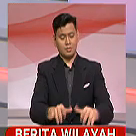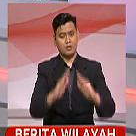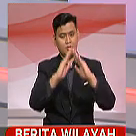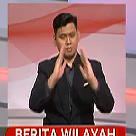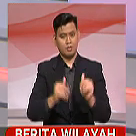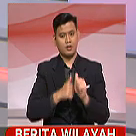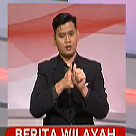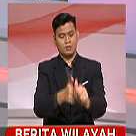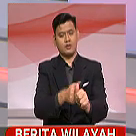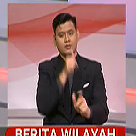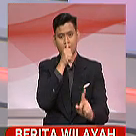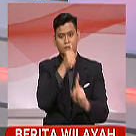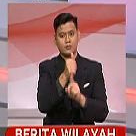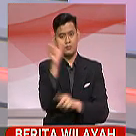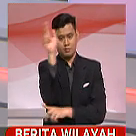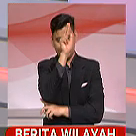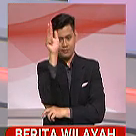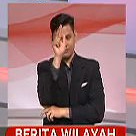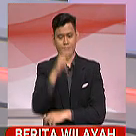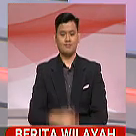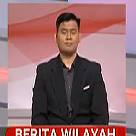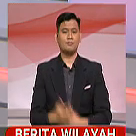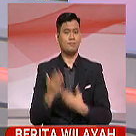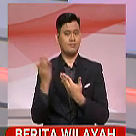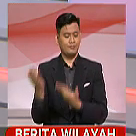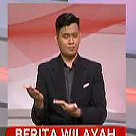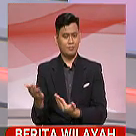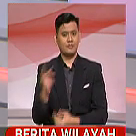Kembali bersama Miza, silakan. Baik, terima kasih Rita Aloysius.